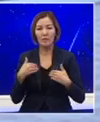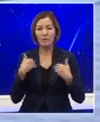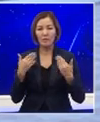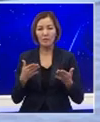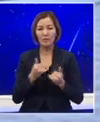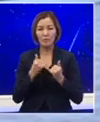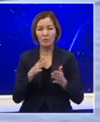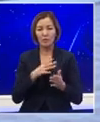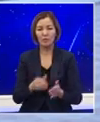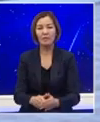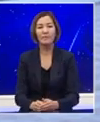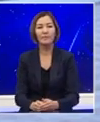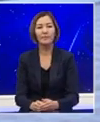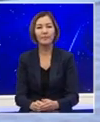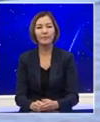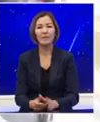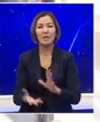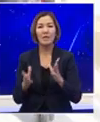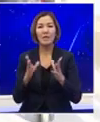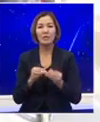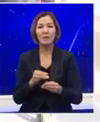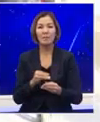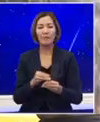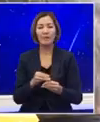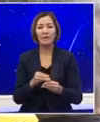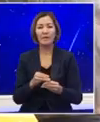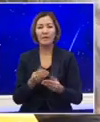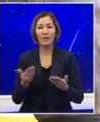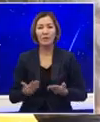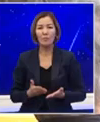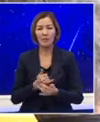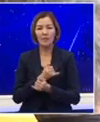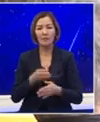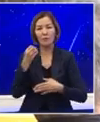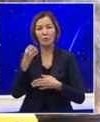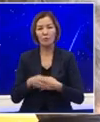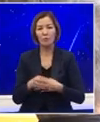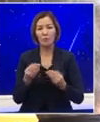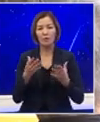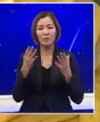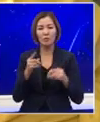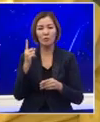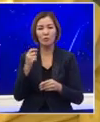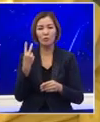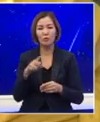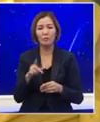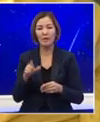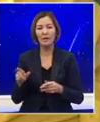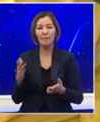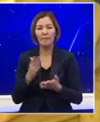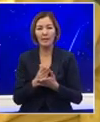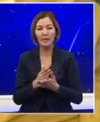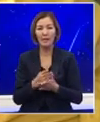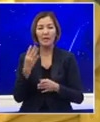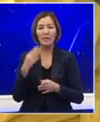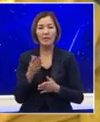көрсетіп жатыр. Жалпы Шарапат арнаулы әлеуметтік қызмет көрсету орталығында қазіргі таңда 120-ға жуық қария бар.